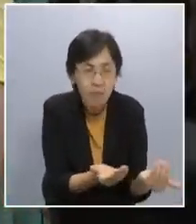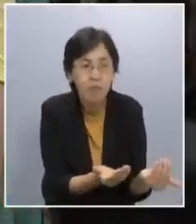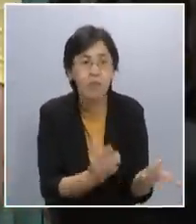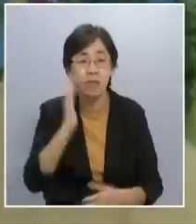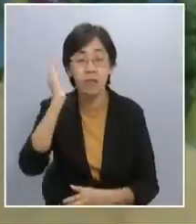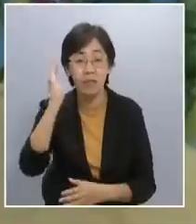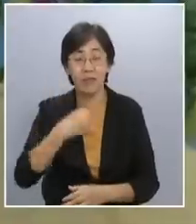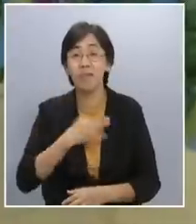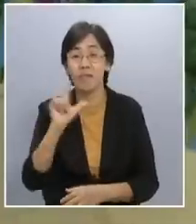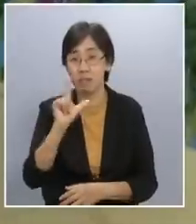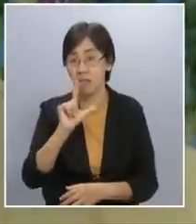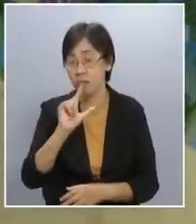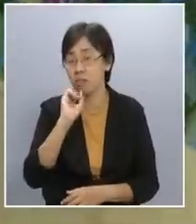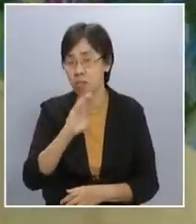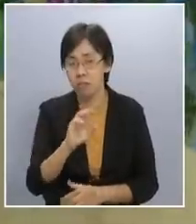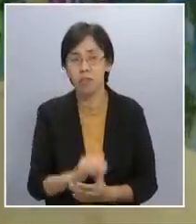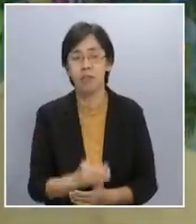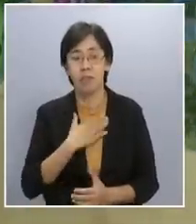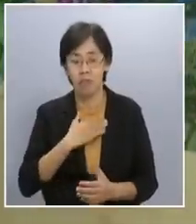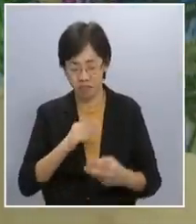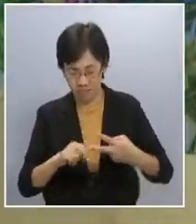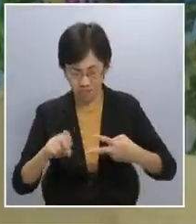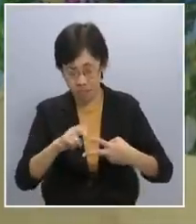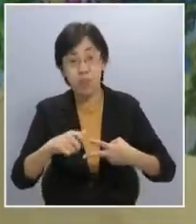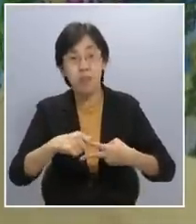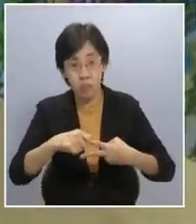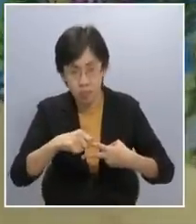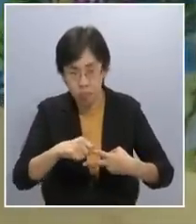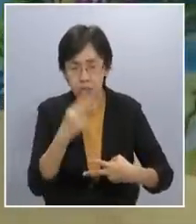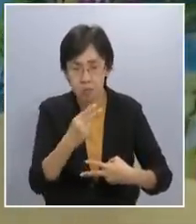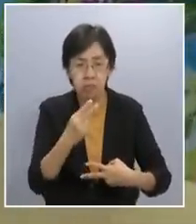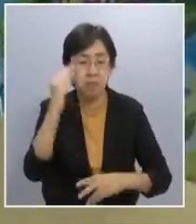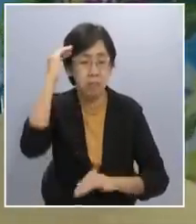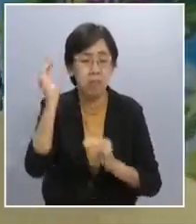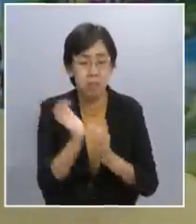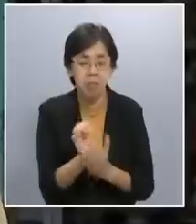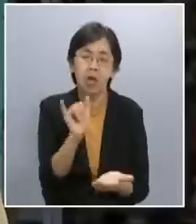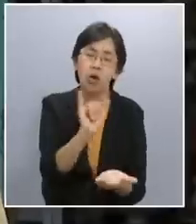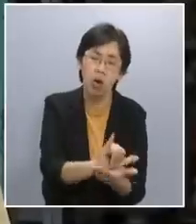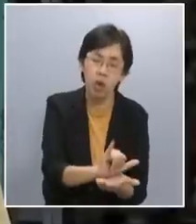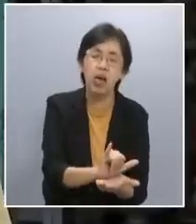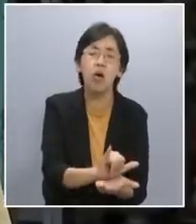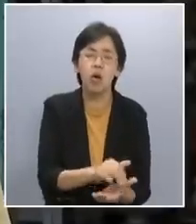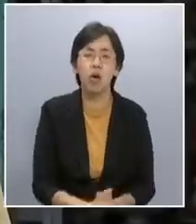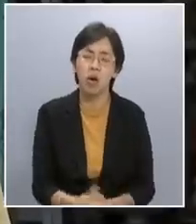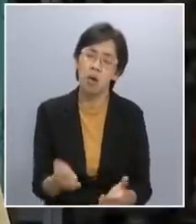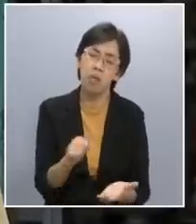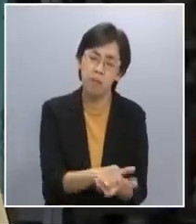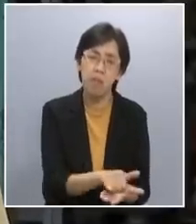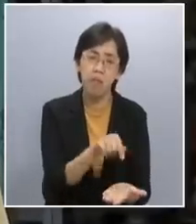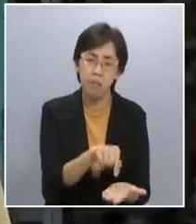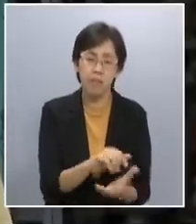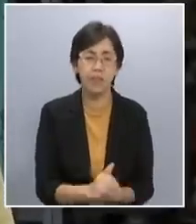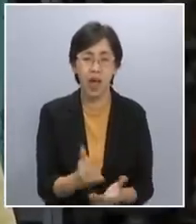น์ค่ะคุณชัยรัตน์บอกว่าตอนขึ้นไปที่ชั้น2ไปเจอร่างของพลตำรวจโทปัญญานอนอยู่ที่พื้นจุดที่นอน